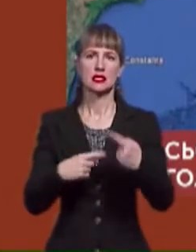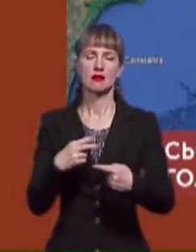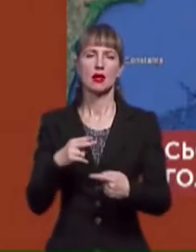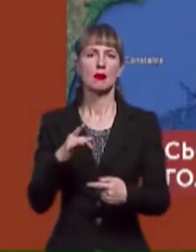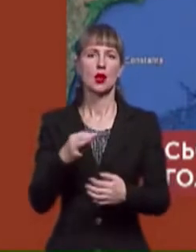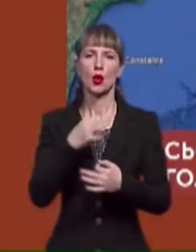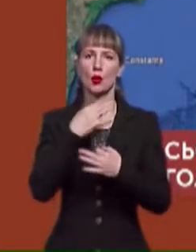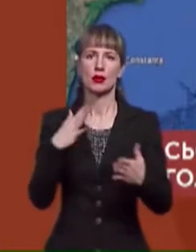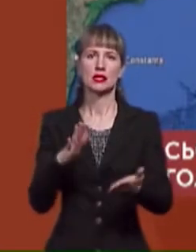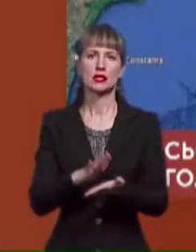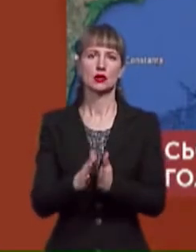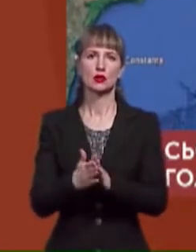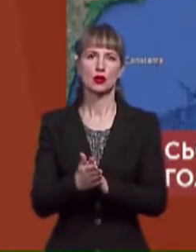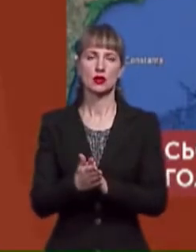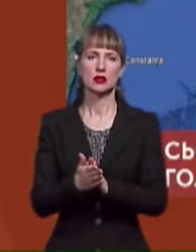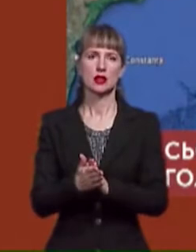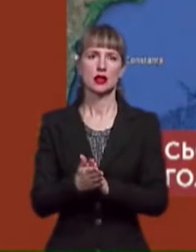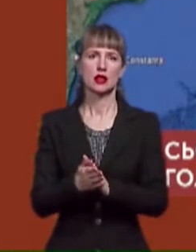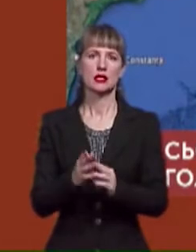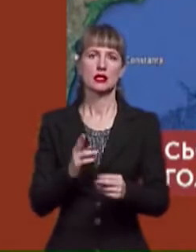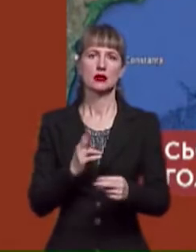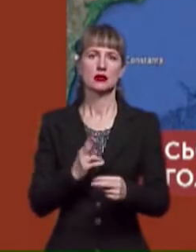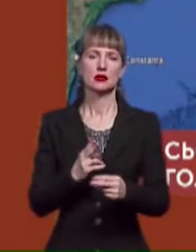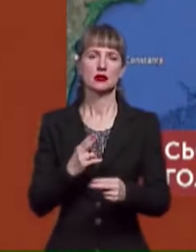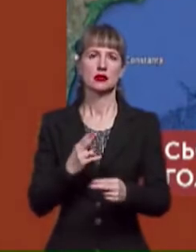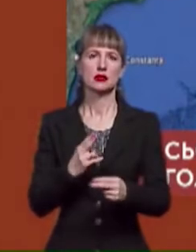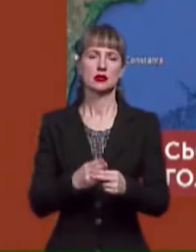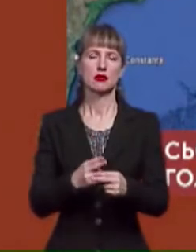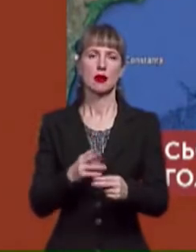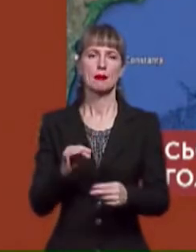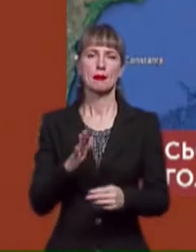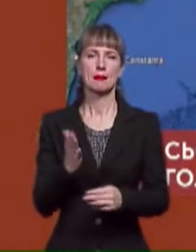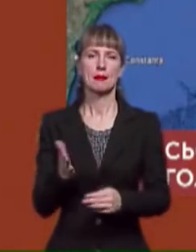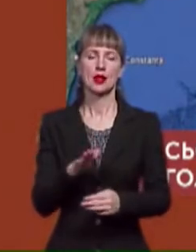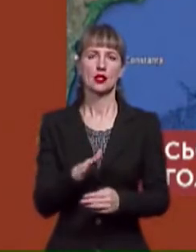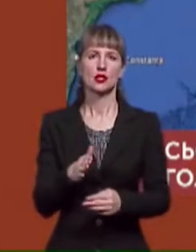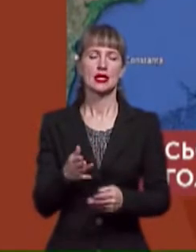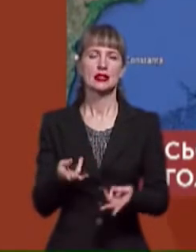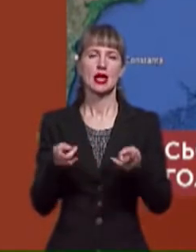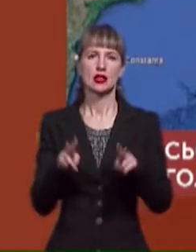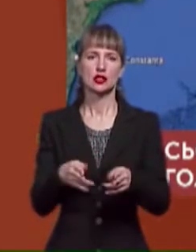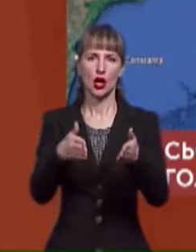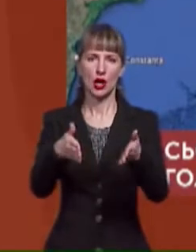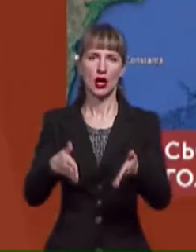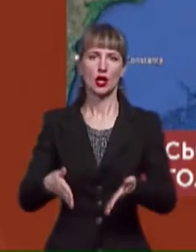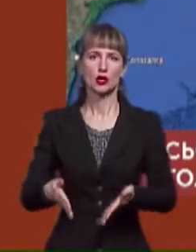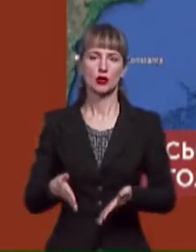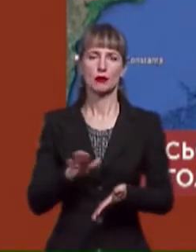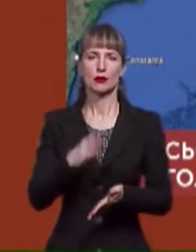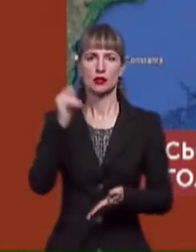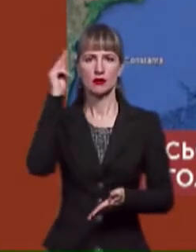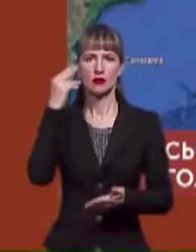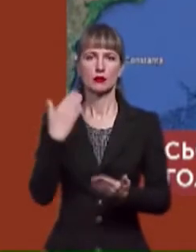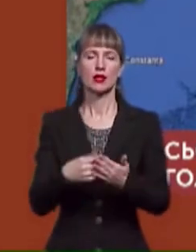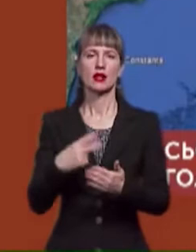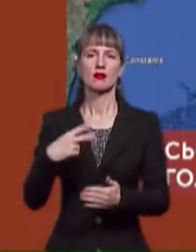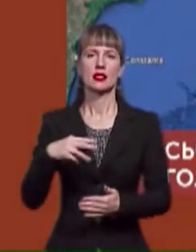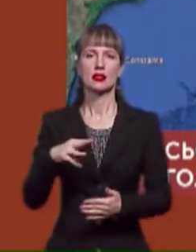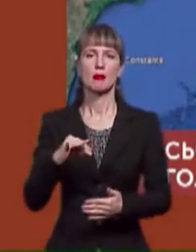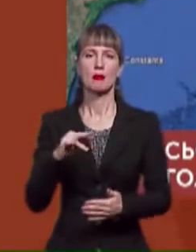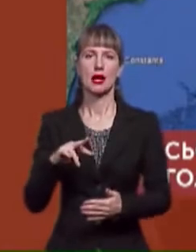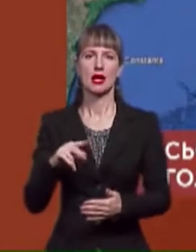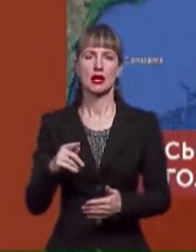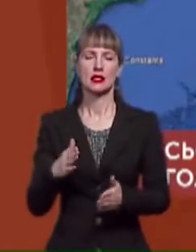будь-яких ситуаціях, залишали між районами навчань коридор, приблизно там 20 миль